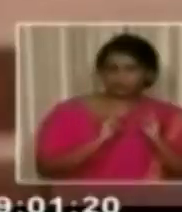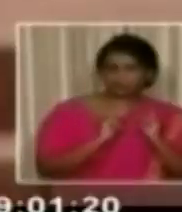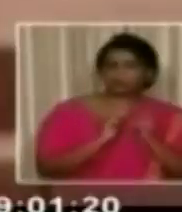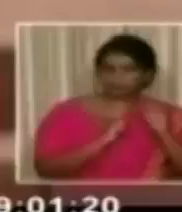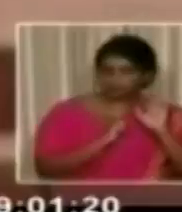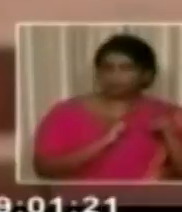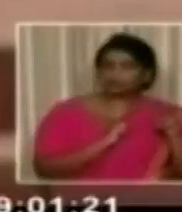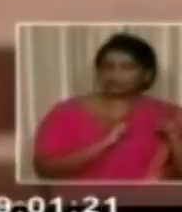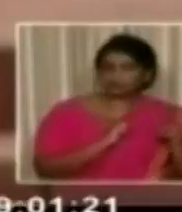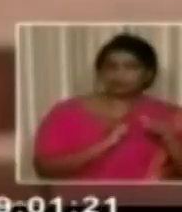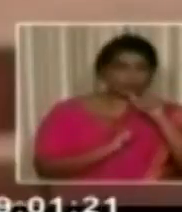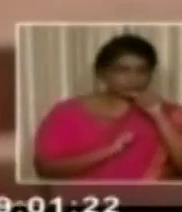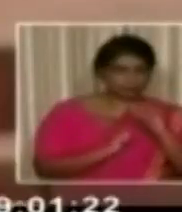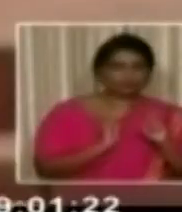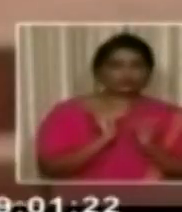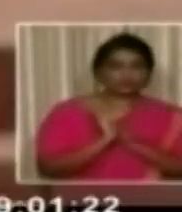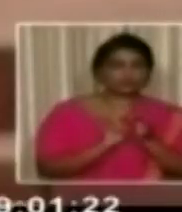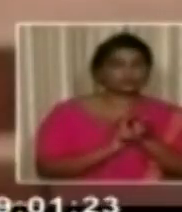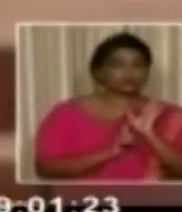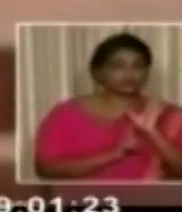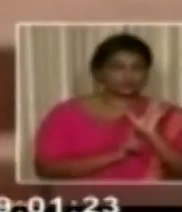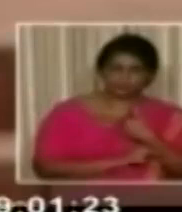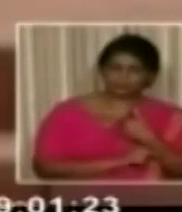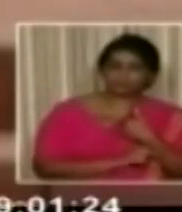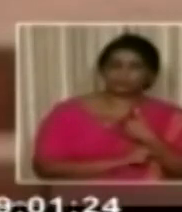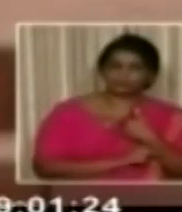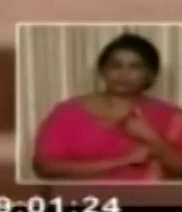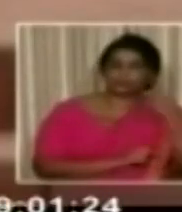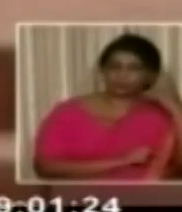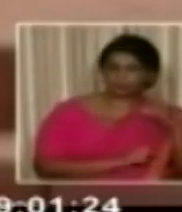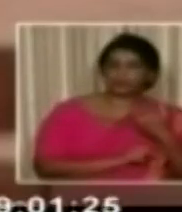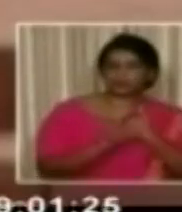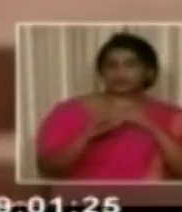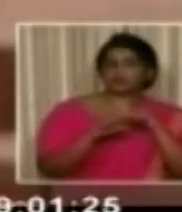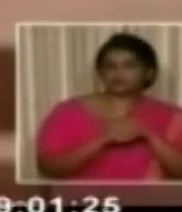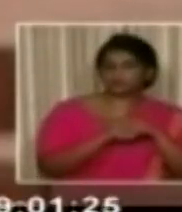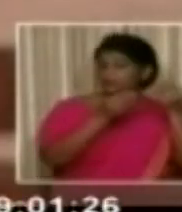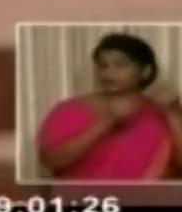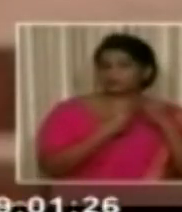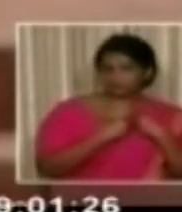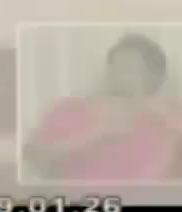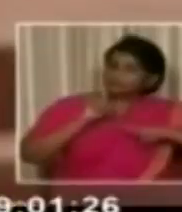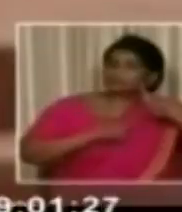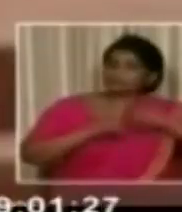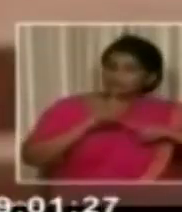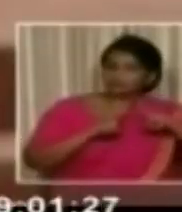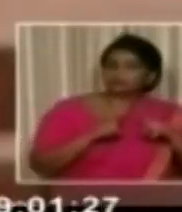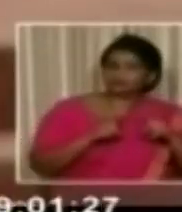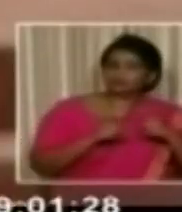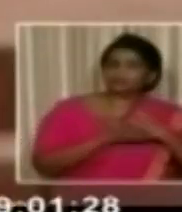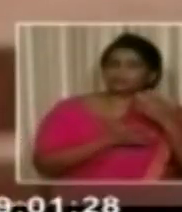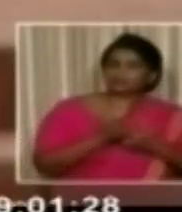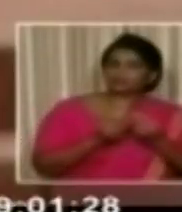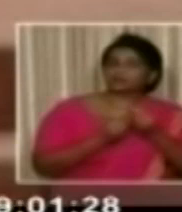பாராளுமன்றத்திற்குள் ஒழுக்கத்தை மீறும் வகையில் செயற்பட்டால் அது தொடர்பில் ஆராய்வதற்கு அமைக்கப்படும் குழுவின் தலைவராக என்னையே நியமிப்பர். இதற்கமைய